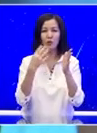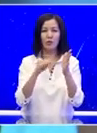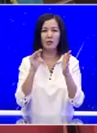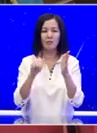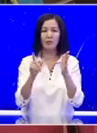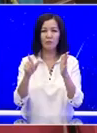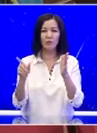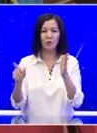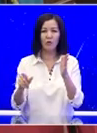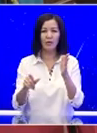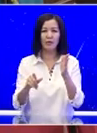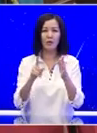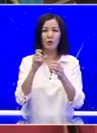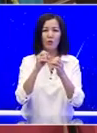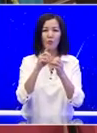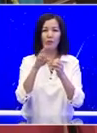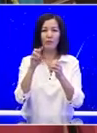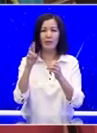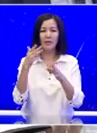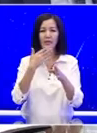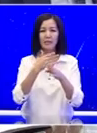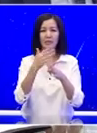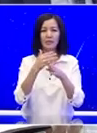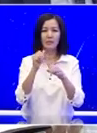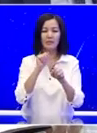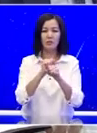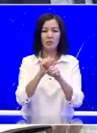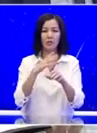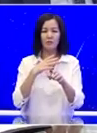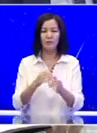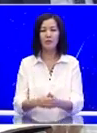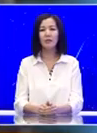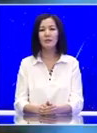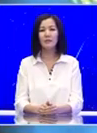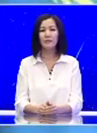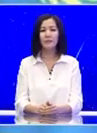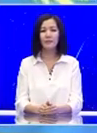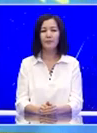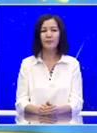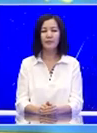жеке тұлғаның ортақ құны 11 миллиард теңгелік несиесін шегеріп үлгеріпті.